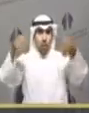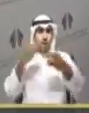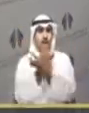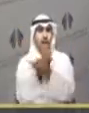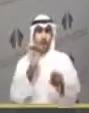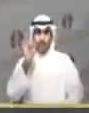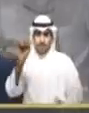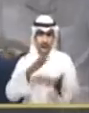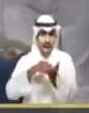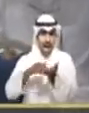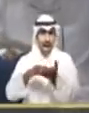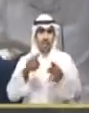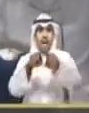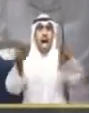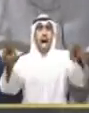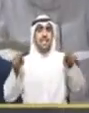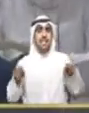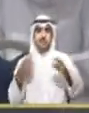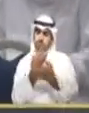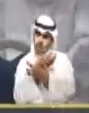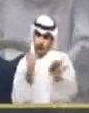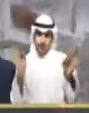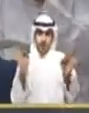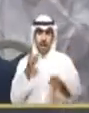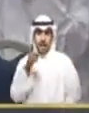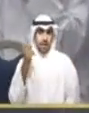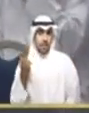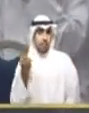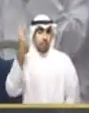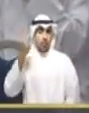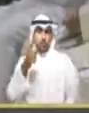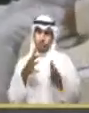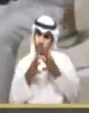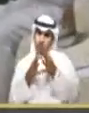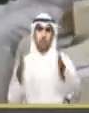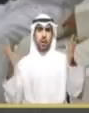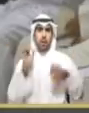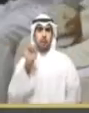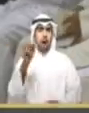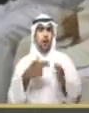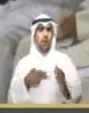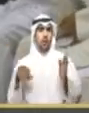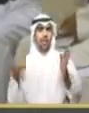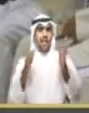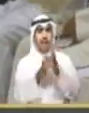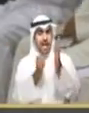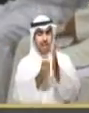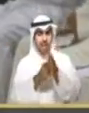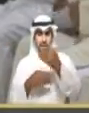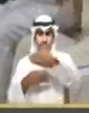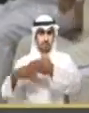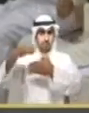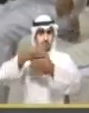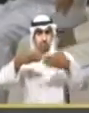المبارك أذونات بناء قسائمهم في مشروع يعد من أضخم مشاريع المؤسسة، ويشمل إنشاء أعمال البنية